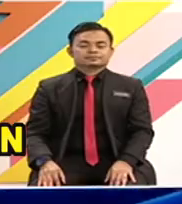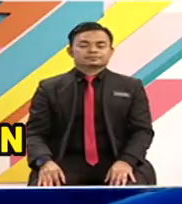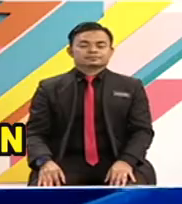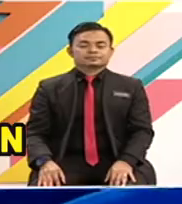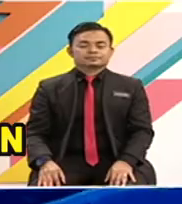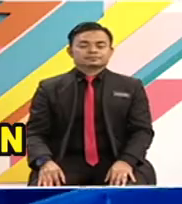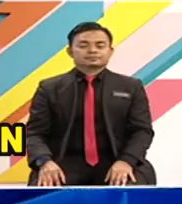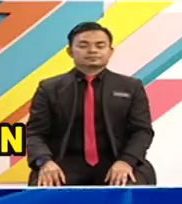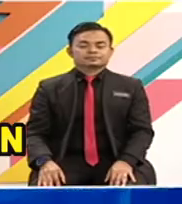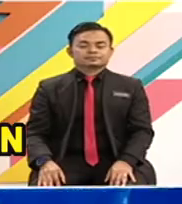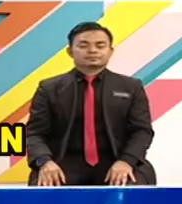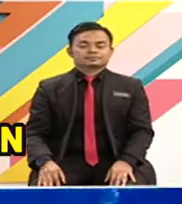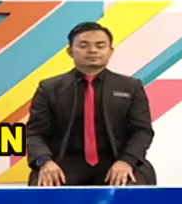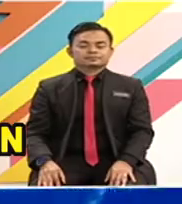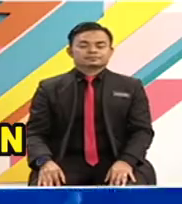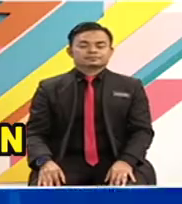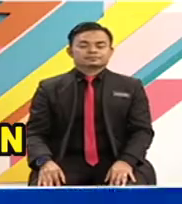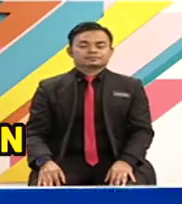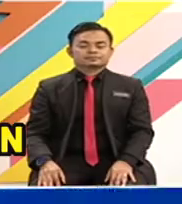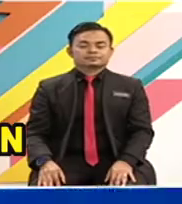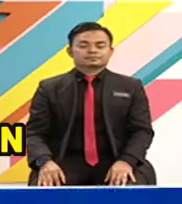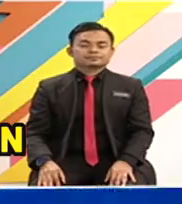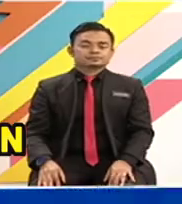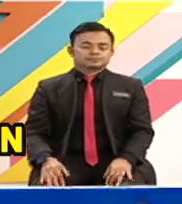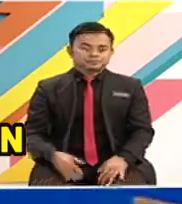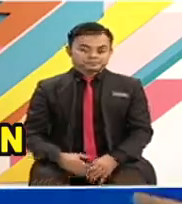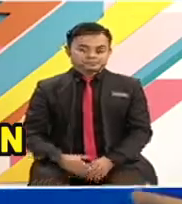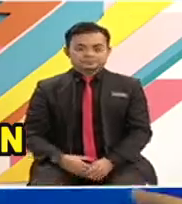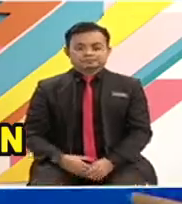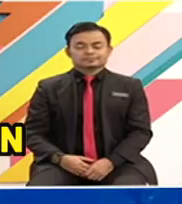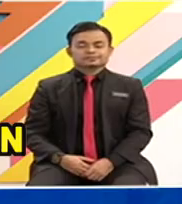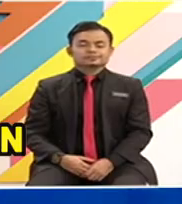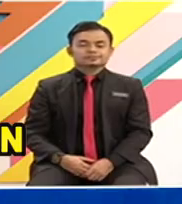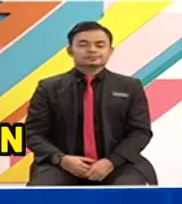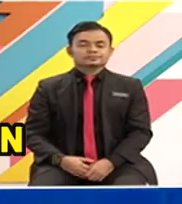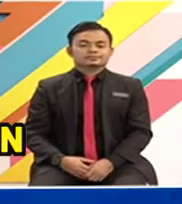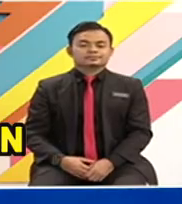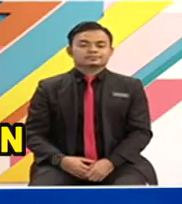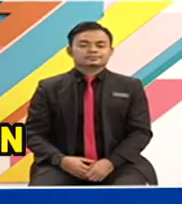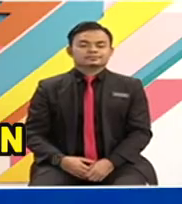pikir t-race Zaskia akik Oke beginilah ya Hai sabhi saddi